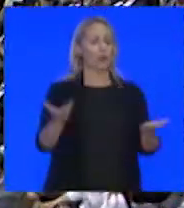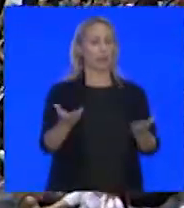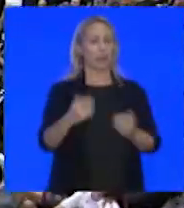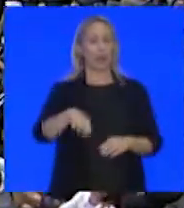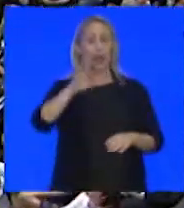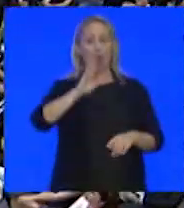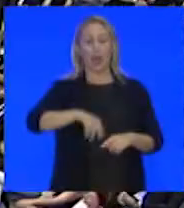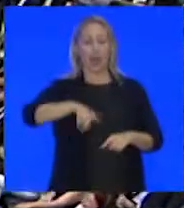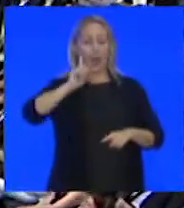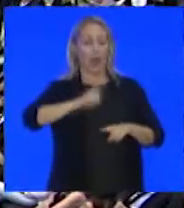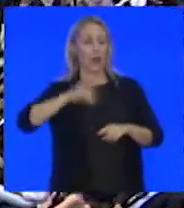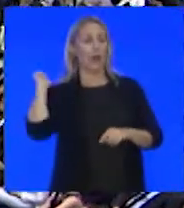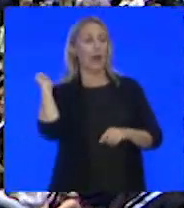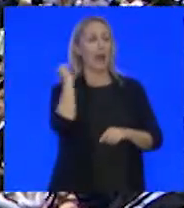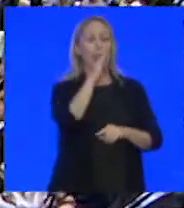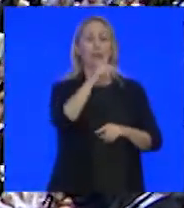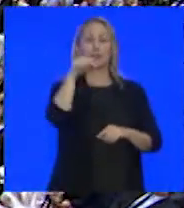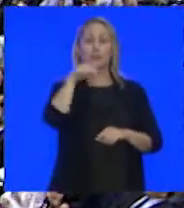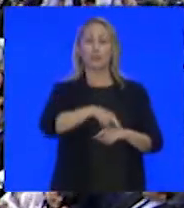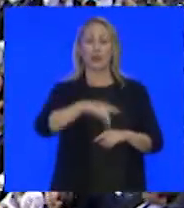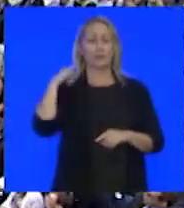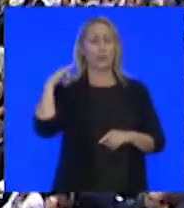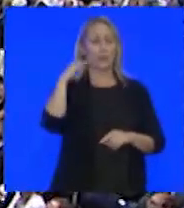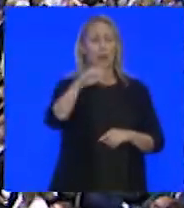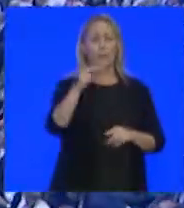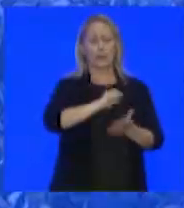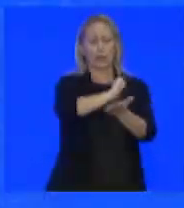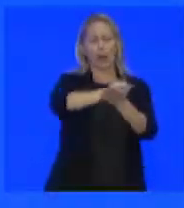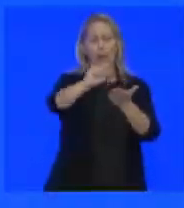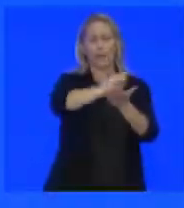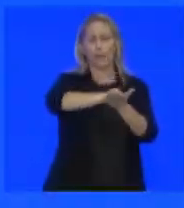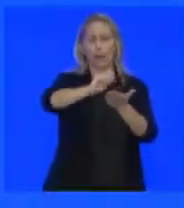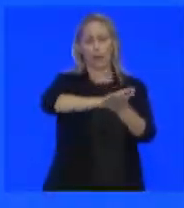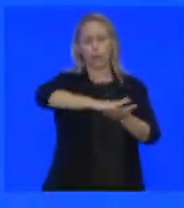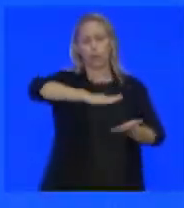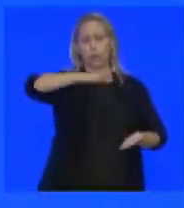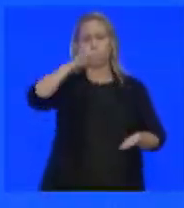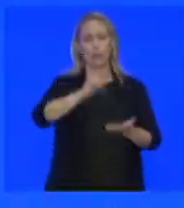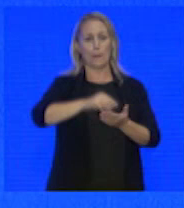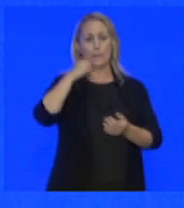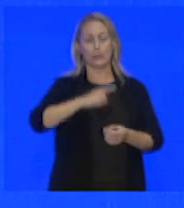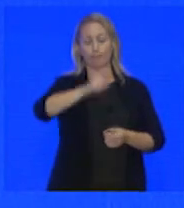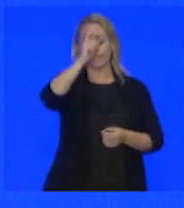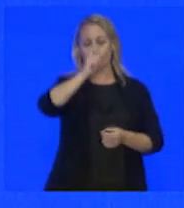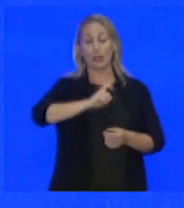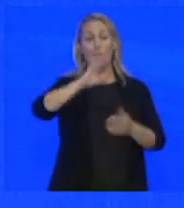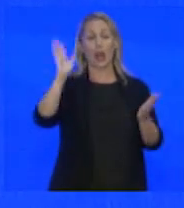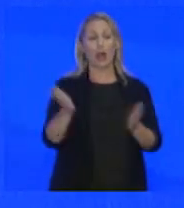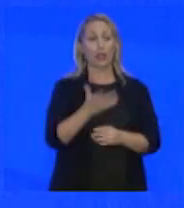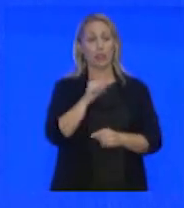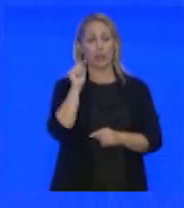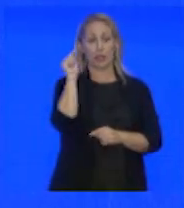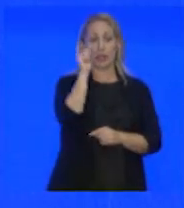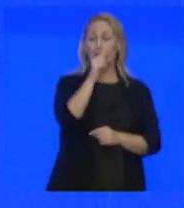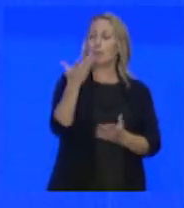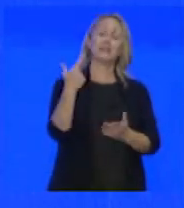Έλληνες, αποδίδω μεγάλη σημασία στην τεράστια γραφειοκρατία στην οποία υπόκειται όταν πηγαίνουν για